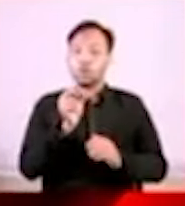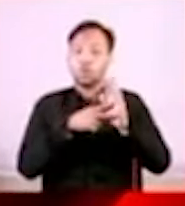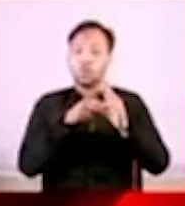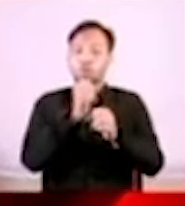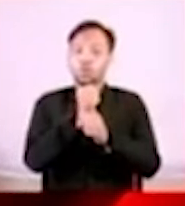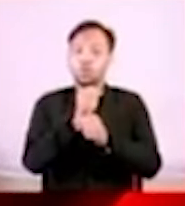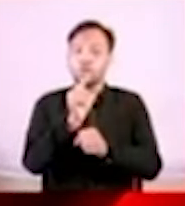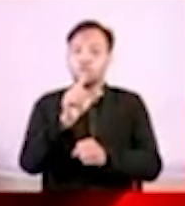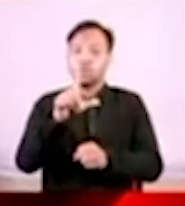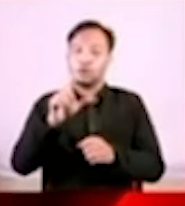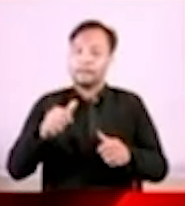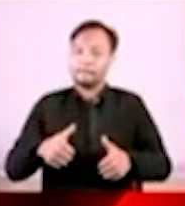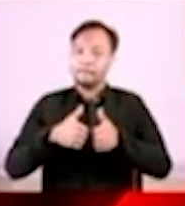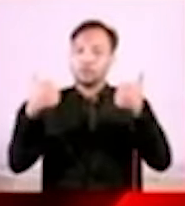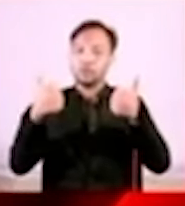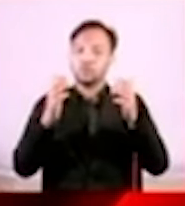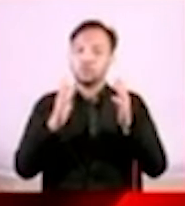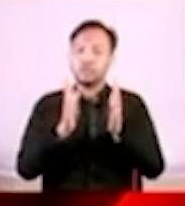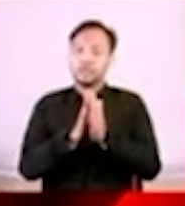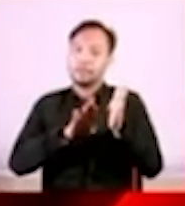maju, dan berkelanjutan.